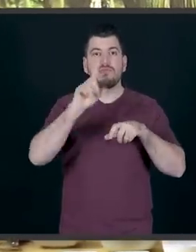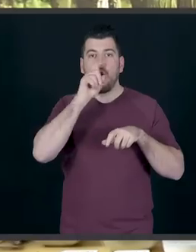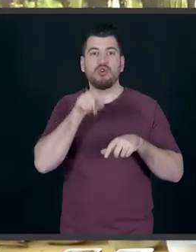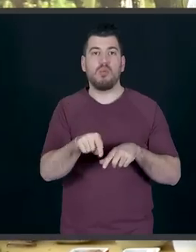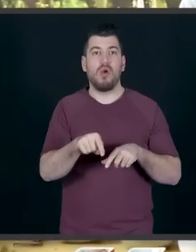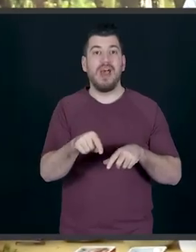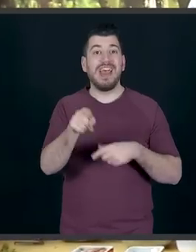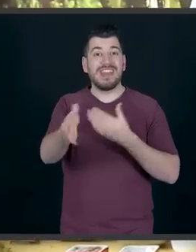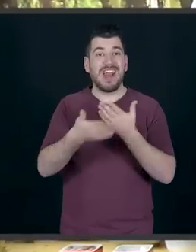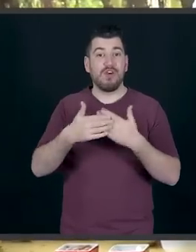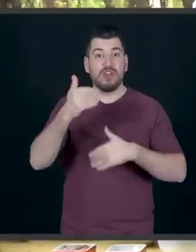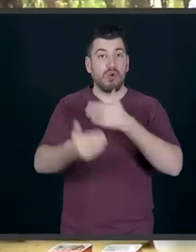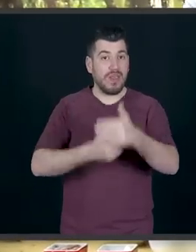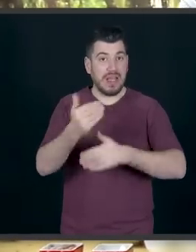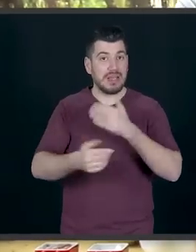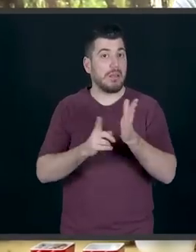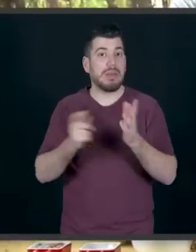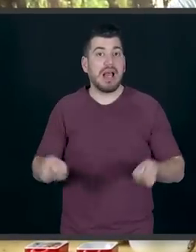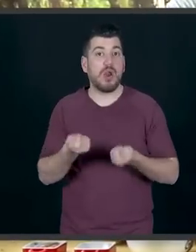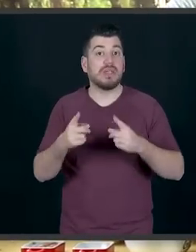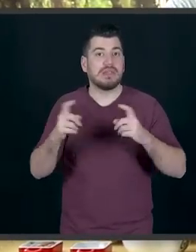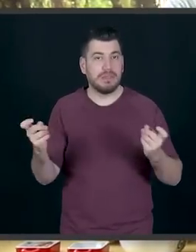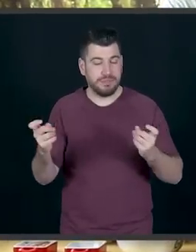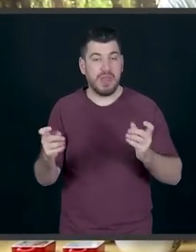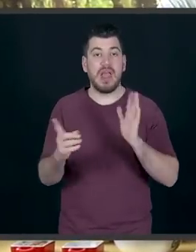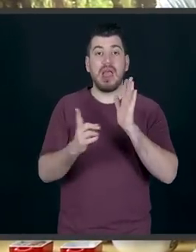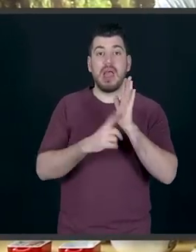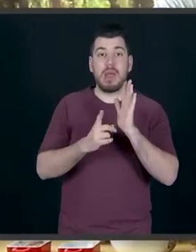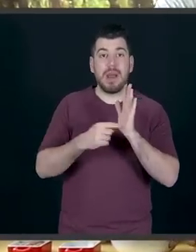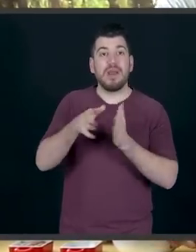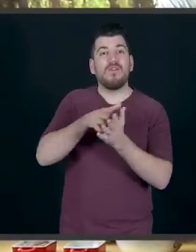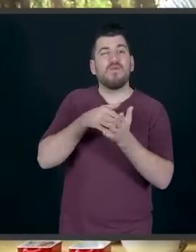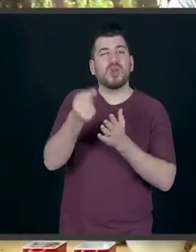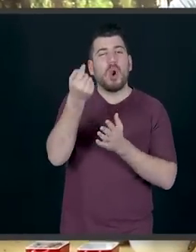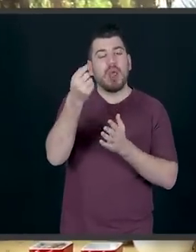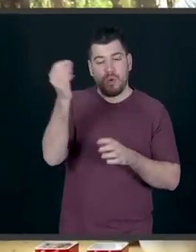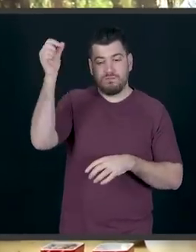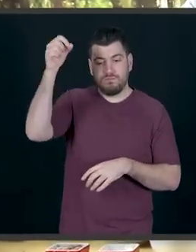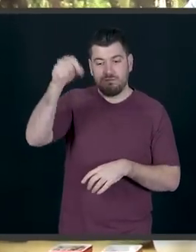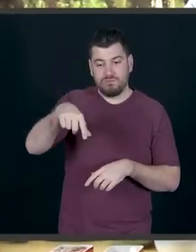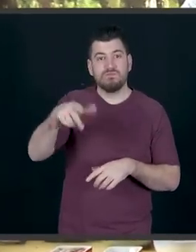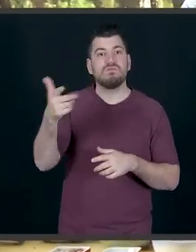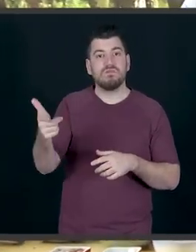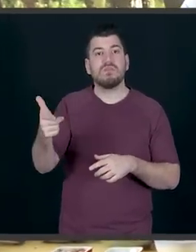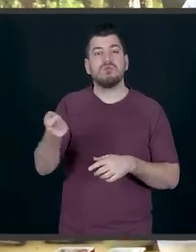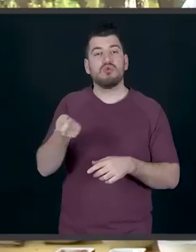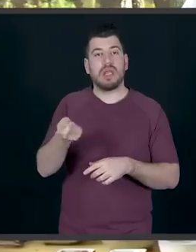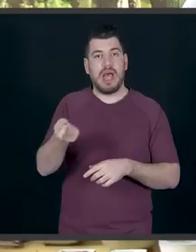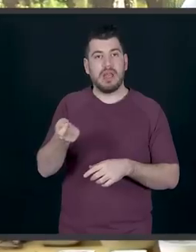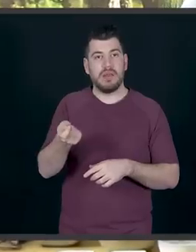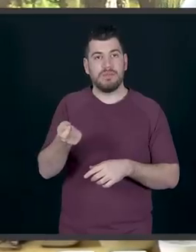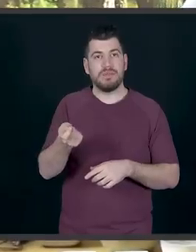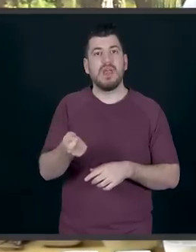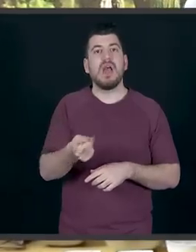βοηθήσω πραγματικά όλη αυτή τη διαδικασία είναι, θα ρίξω λίγο βουτυράκι μέσα στο τηγάνι, έτσι,